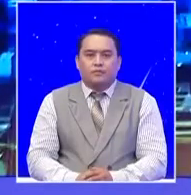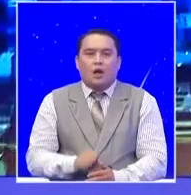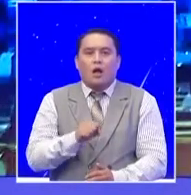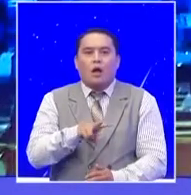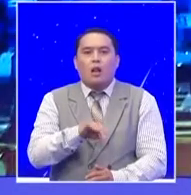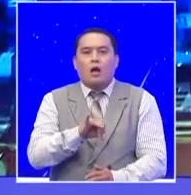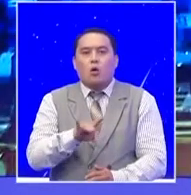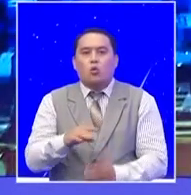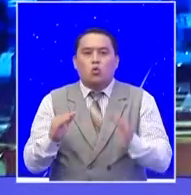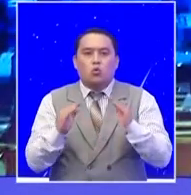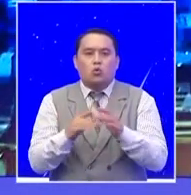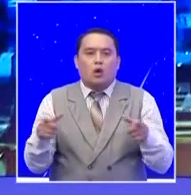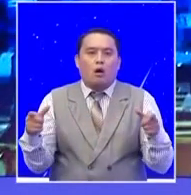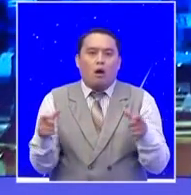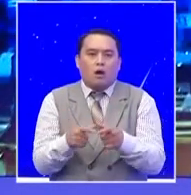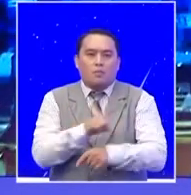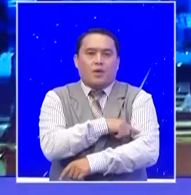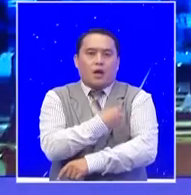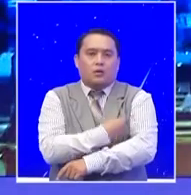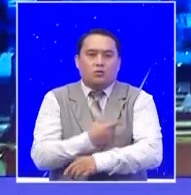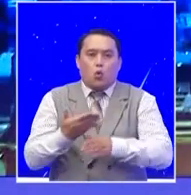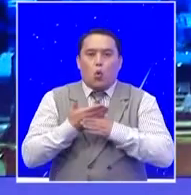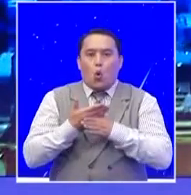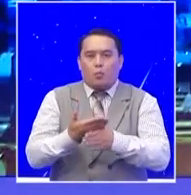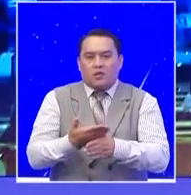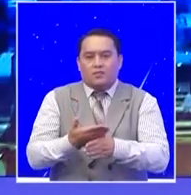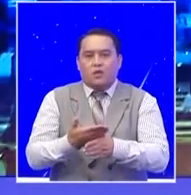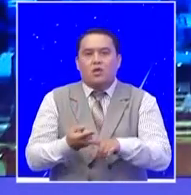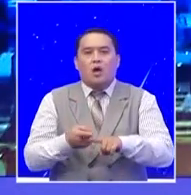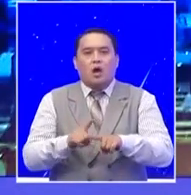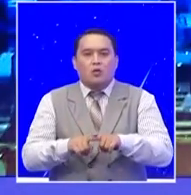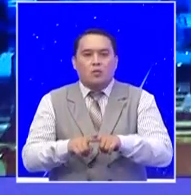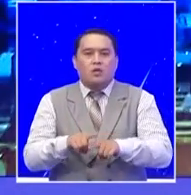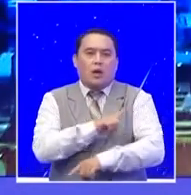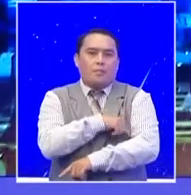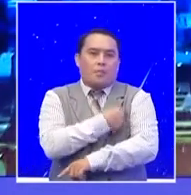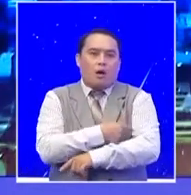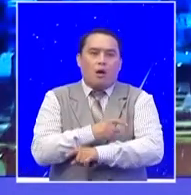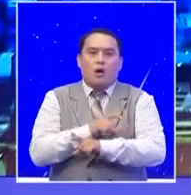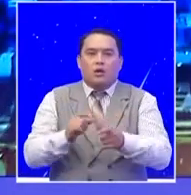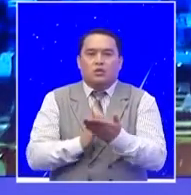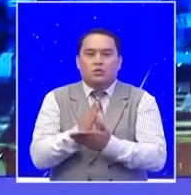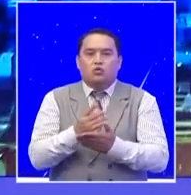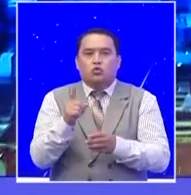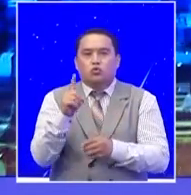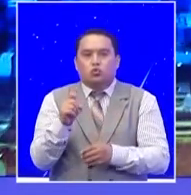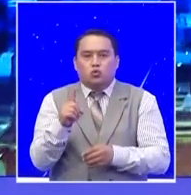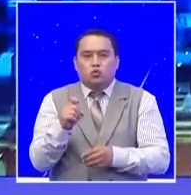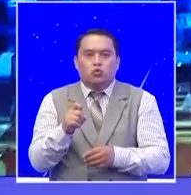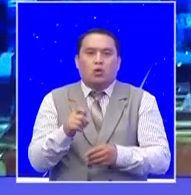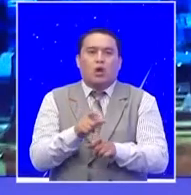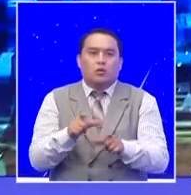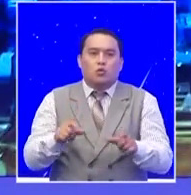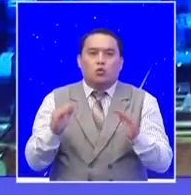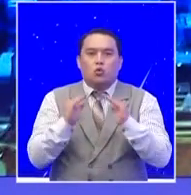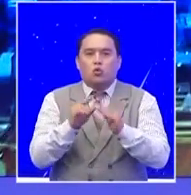Алагөл ауданында үй карантиндегілеріне медициналық көмек көрсетілуде. Яғни жергілікті емхана қызметкерлері күніне 100-ге жуық тұрғынның